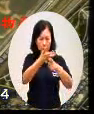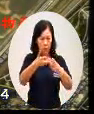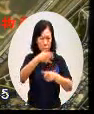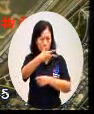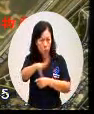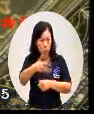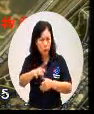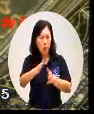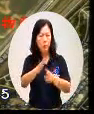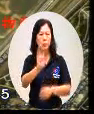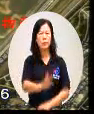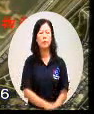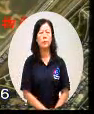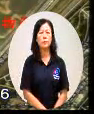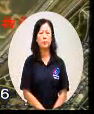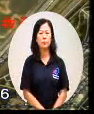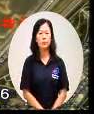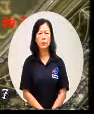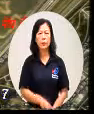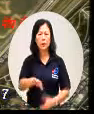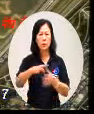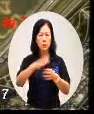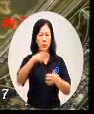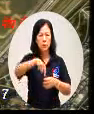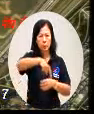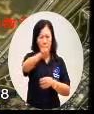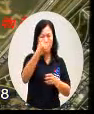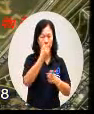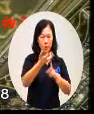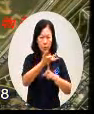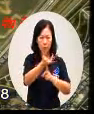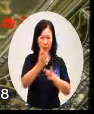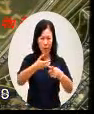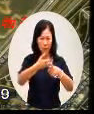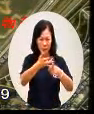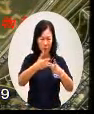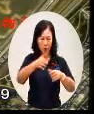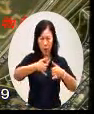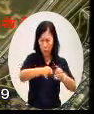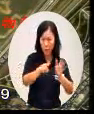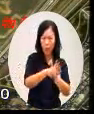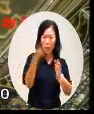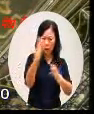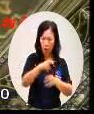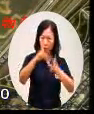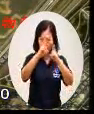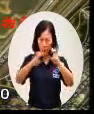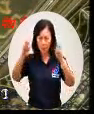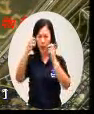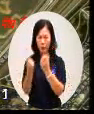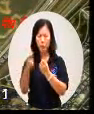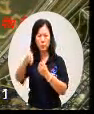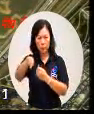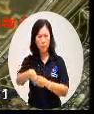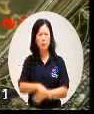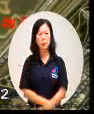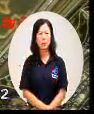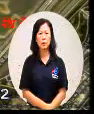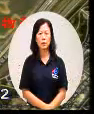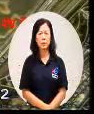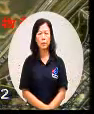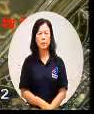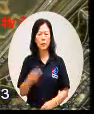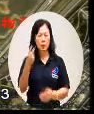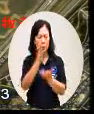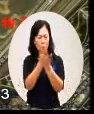周边，这个就是莲潭路，旧城国小，还有很多我们庙宇的都在这边，慈济宫啊，